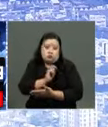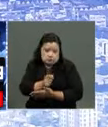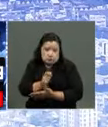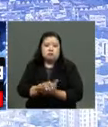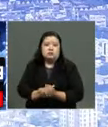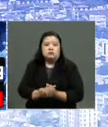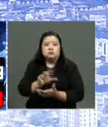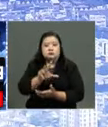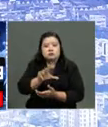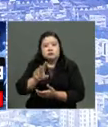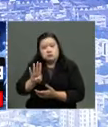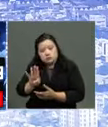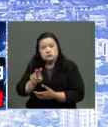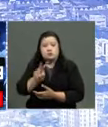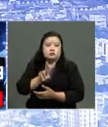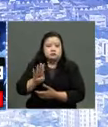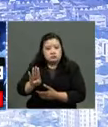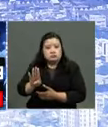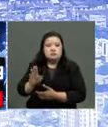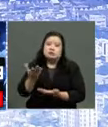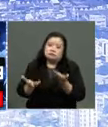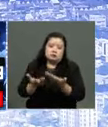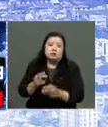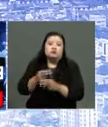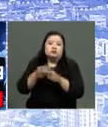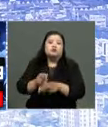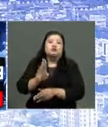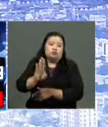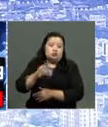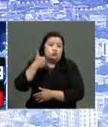โอ้ใช้กันเป็นการส่งผ่านเครือข่ายโทรศัพท์มือถืออันนี้มีค่าบริการเกิดขึ้นตามแล้วแต่เครือข่ายครับ2บาทบ้าง 1